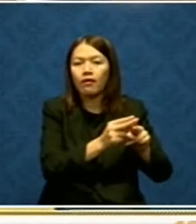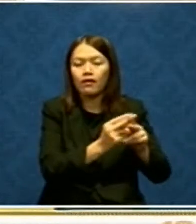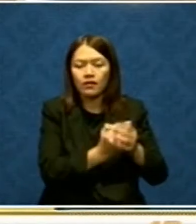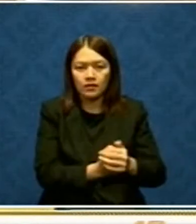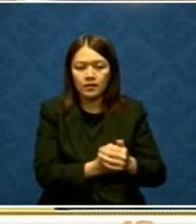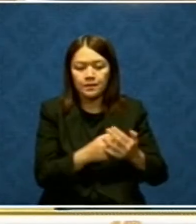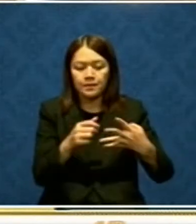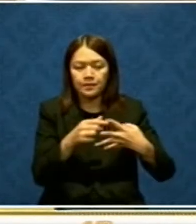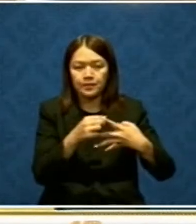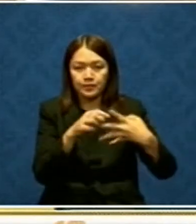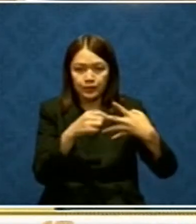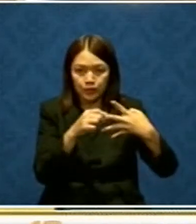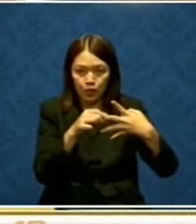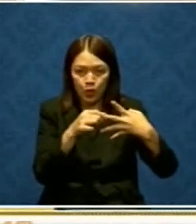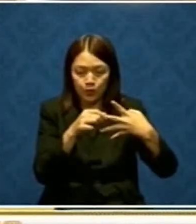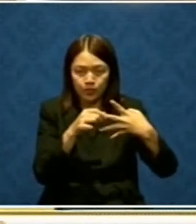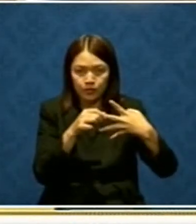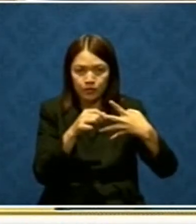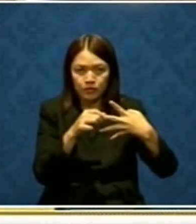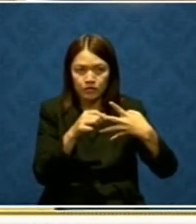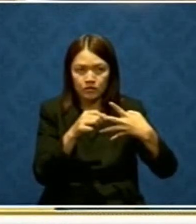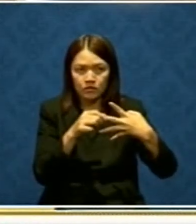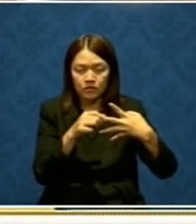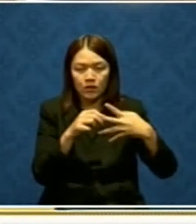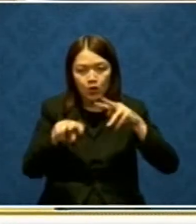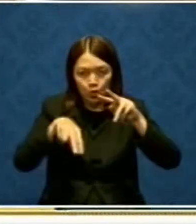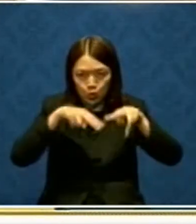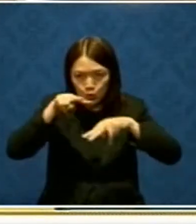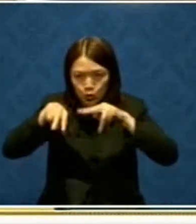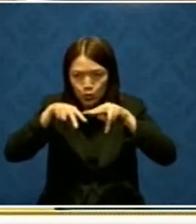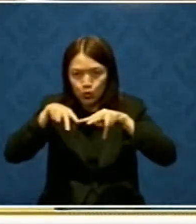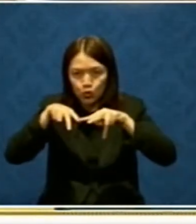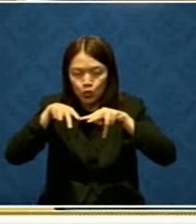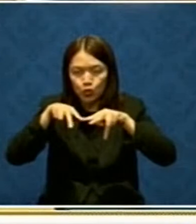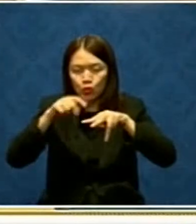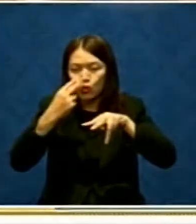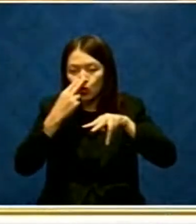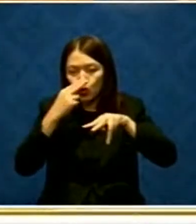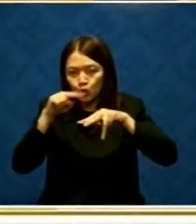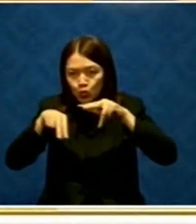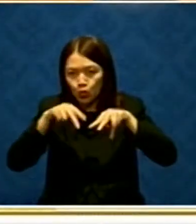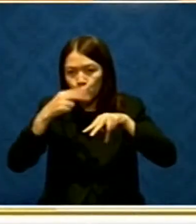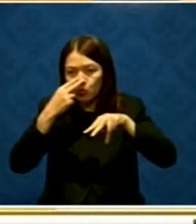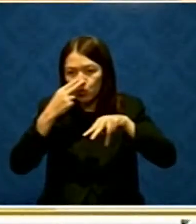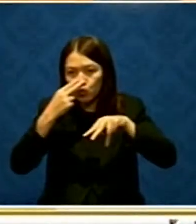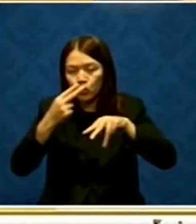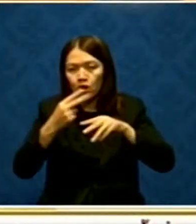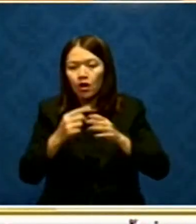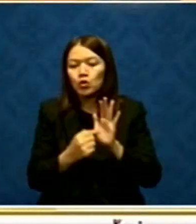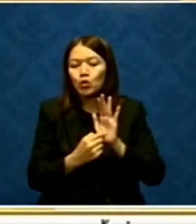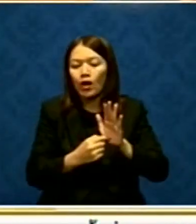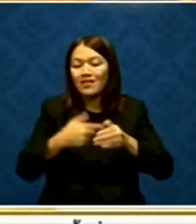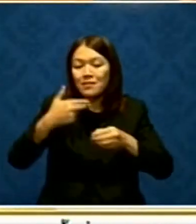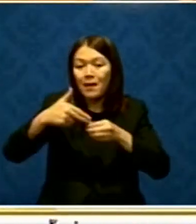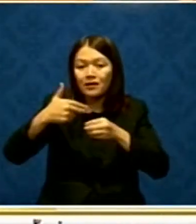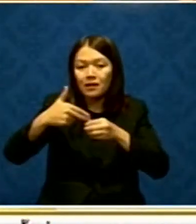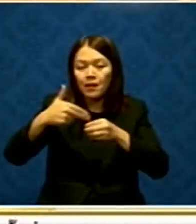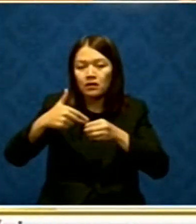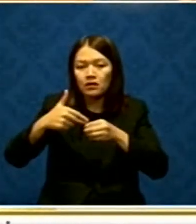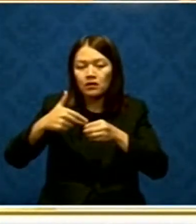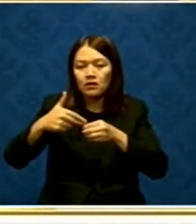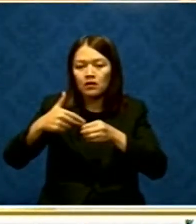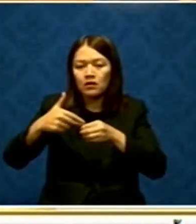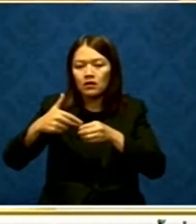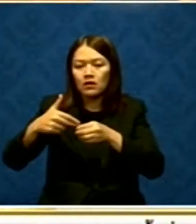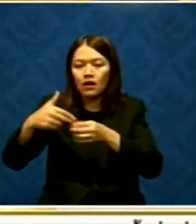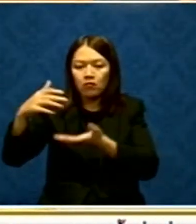ตอนที่1ขั้นตอนที่2ก็คือการตรวจสอบทางการส่งกำลังบำรุงเขาเรียกอย่างนี้ถ้าเช่นน้ำมันเนี่ยคุณเบิกไปแล้ว